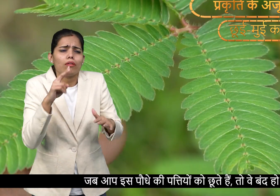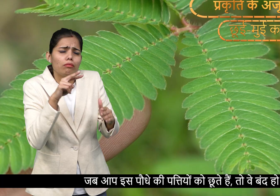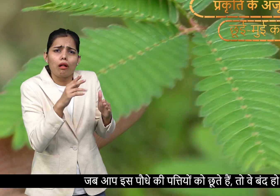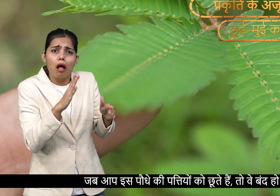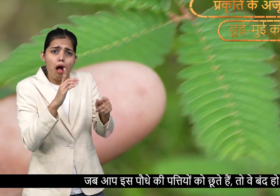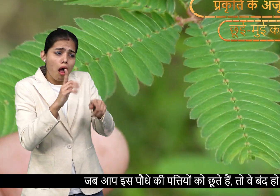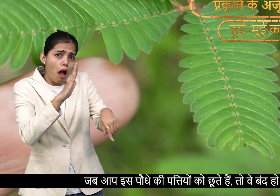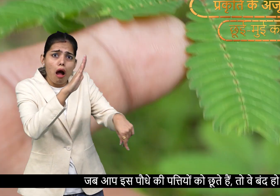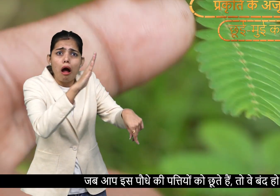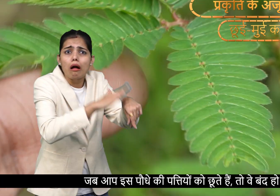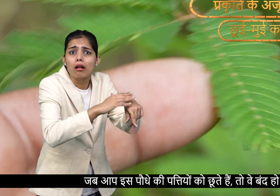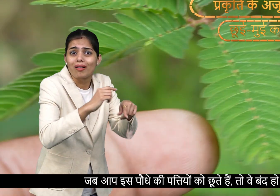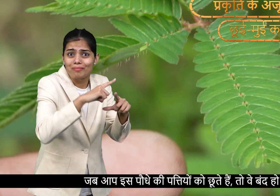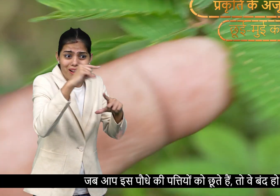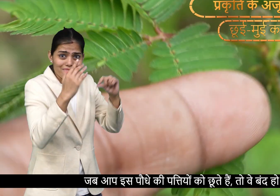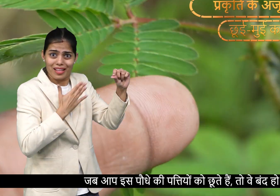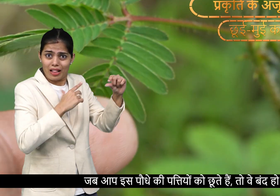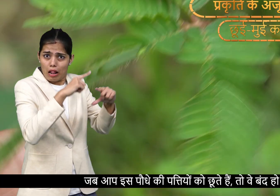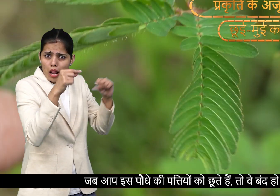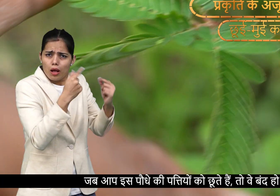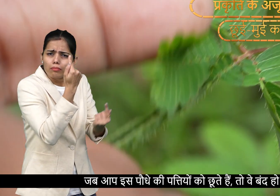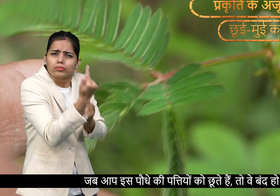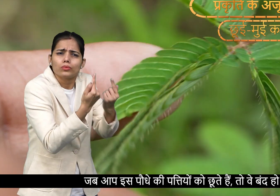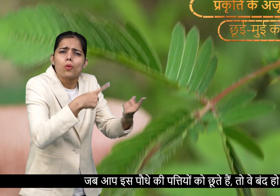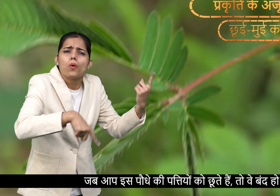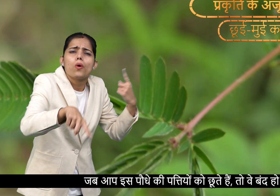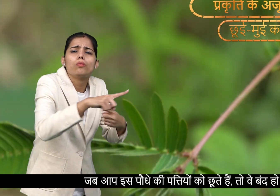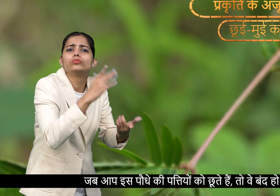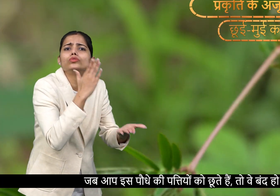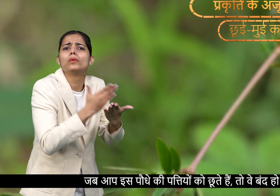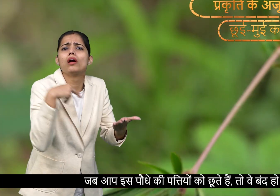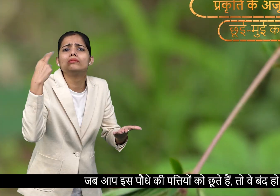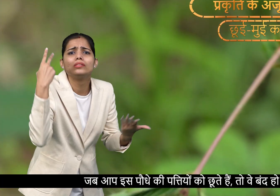जब आप इस पौधे की पत्तियों को छूते हैं तो वे बंद हो जाती है।